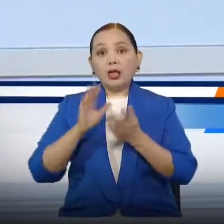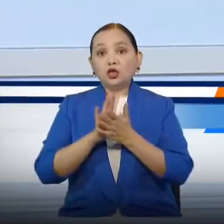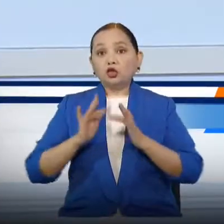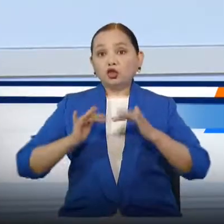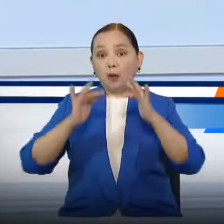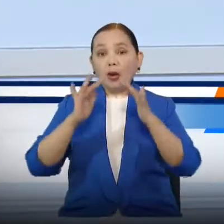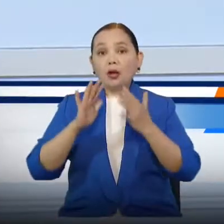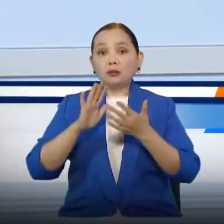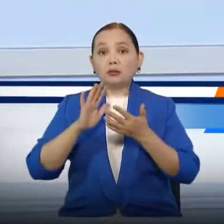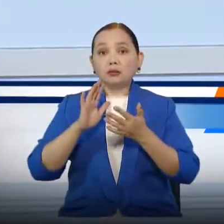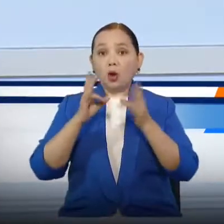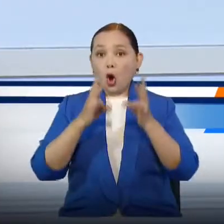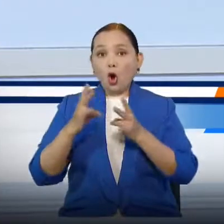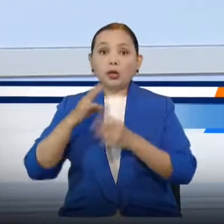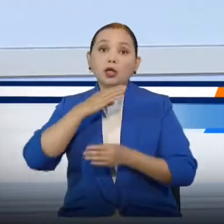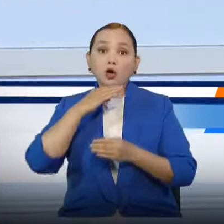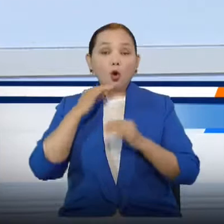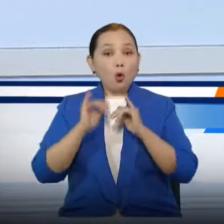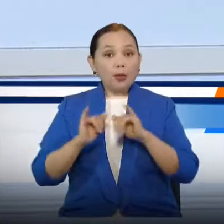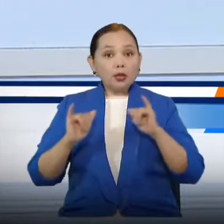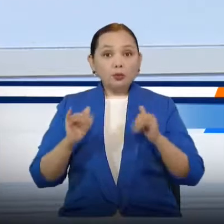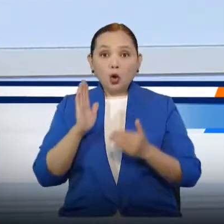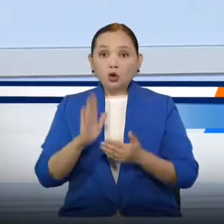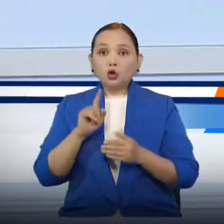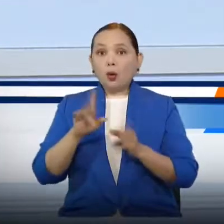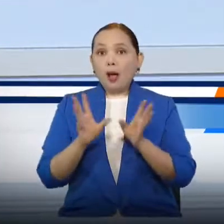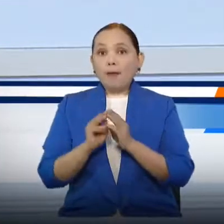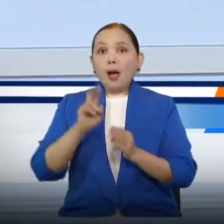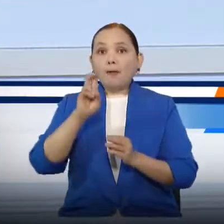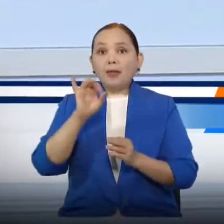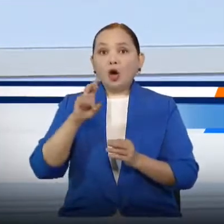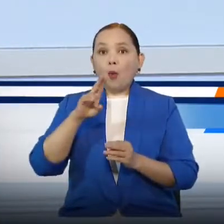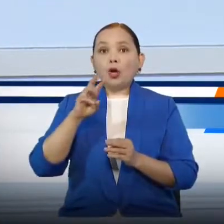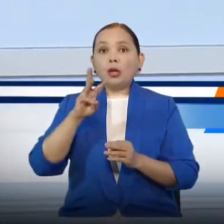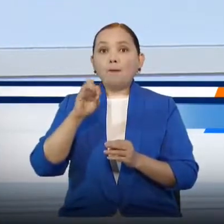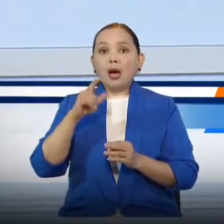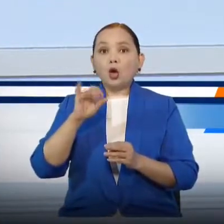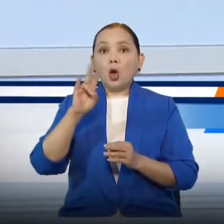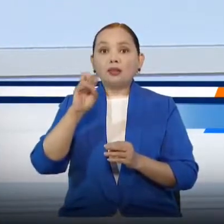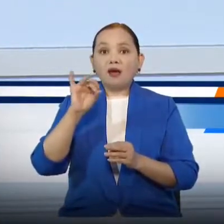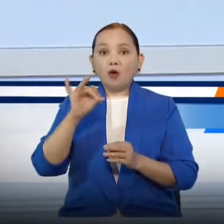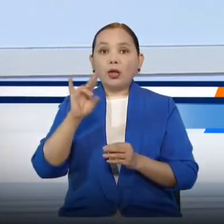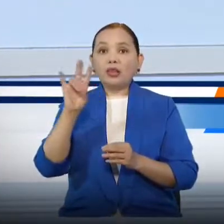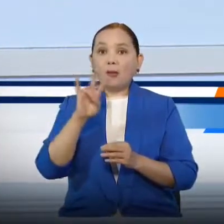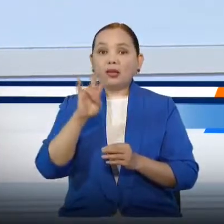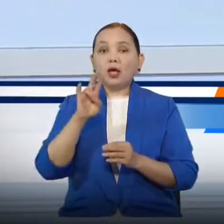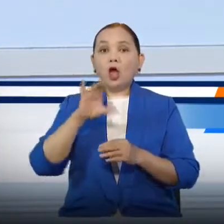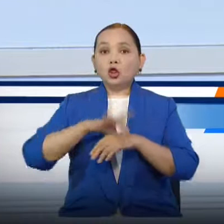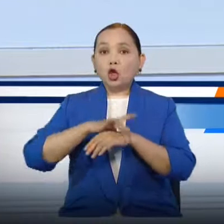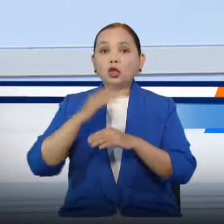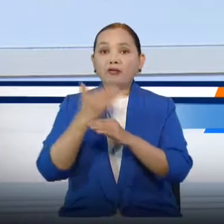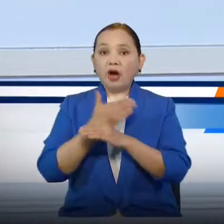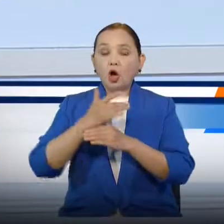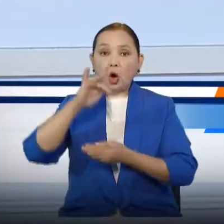ifloslanish holatlari kuzatilyapti. Shu bilan birgalikda Bekobod, Marg'ilon, Navoiy, Namangan, Toshkent va